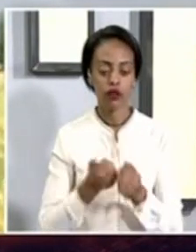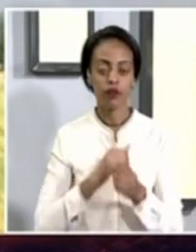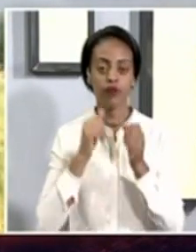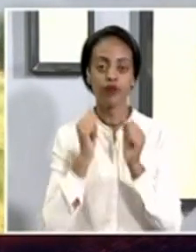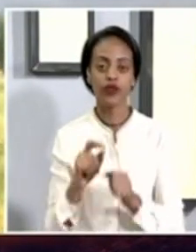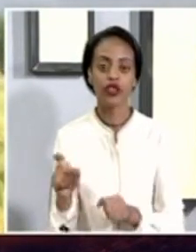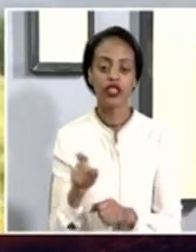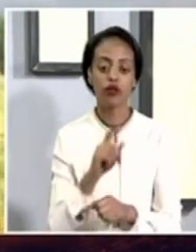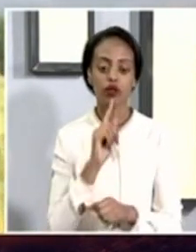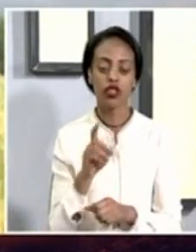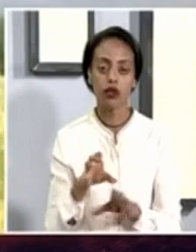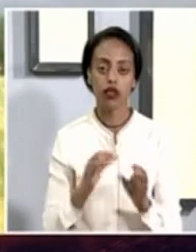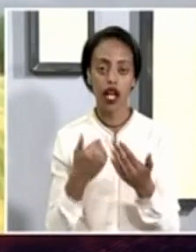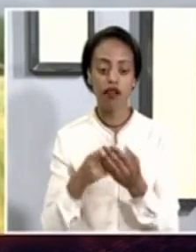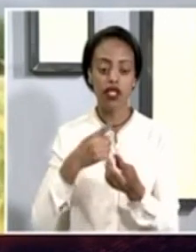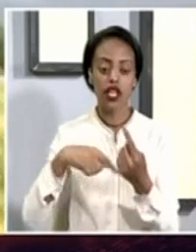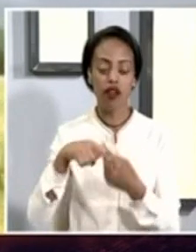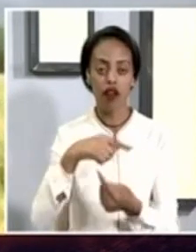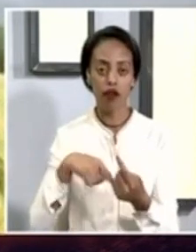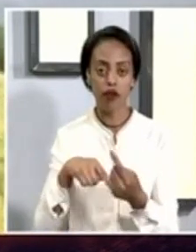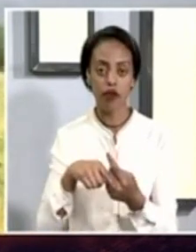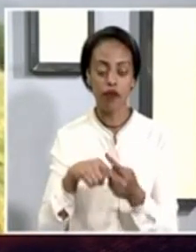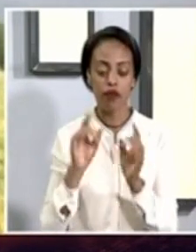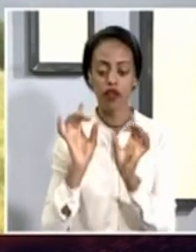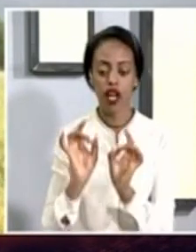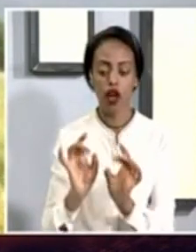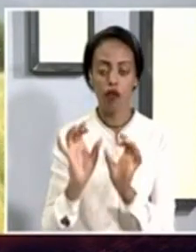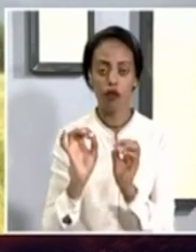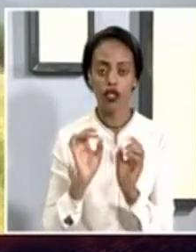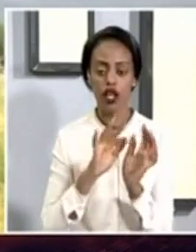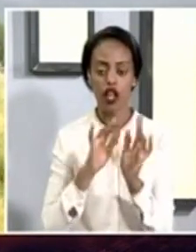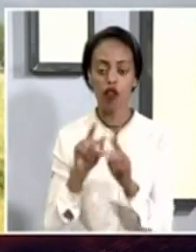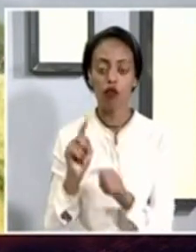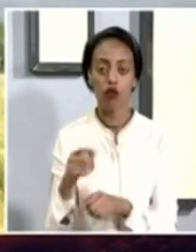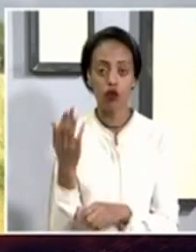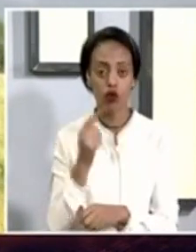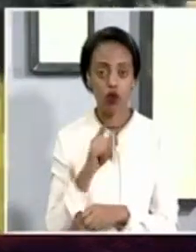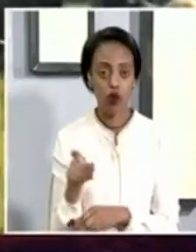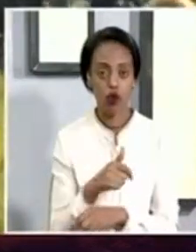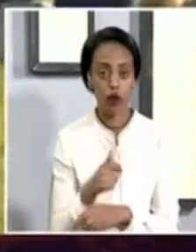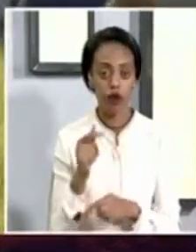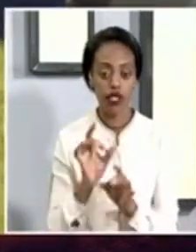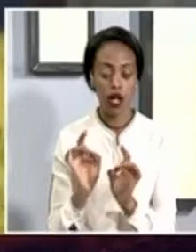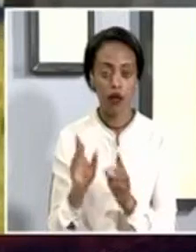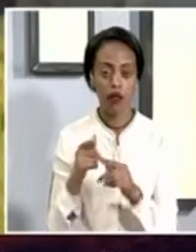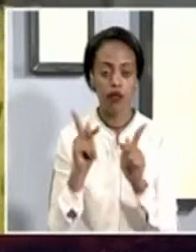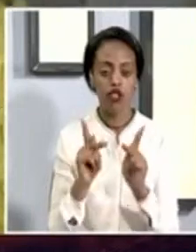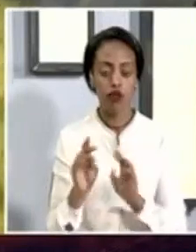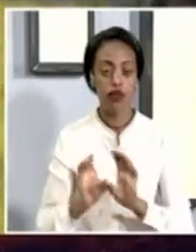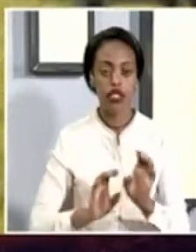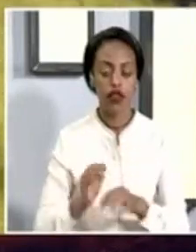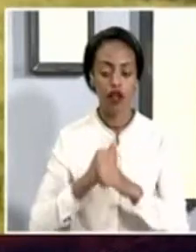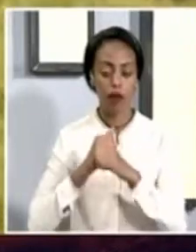ክትኸውን እዩ ዝገብር ኣብዚ ከባቢ ዕስለ ንበጣ ወራር ንበጣ መፅኡ ነይሩ እዩ ይኹን እምበር ዝወራር ዕስለ ንበጣ በቲ ህዝቢ ብዝተገበረ